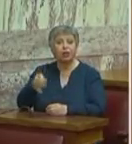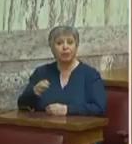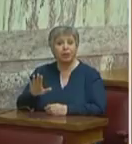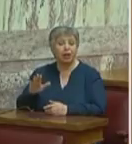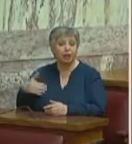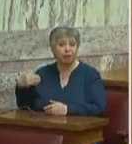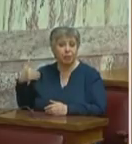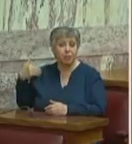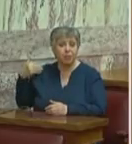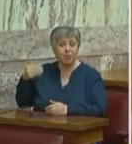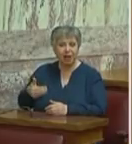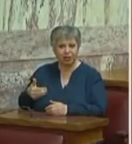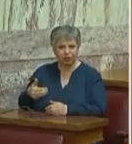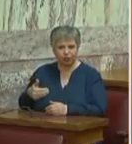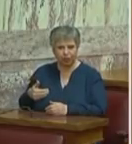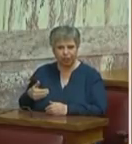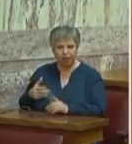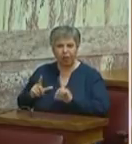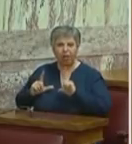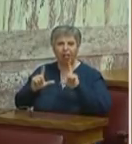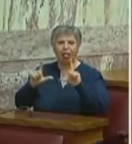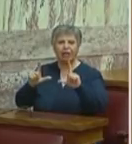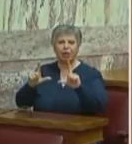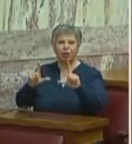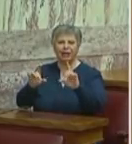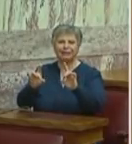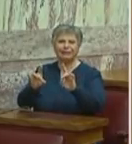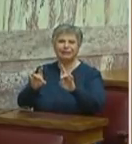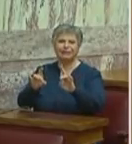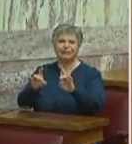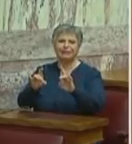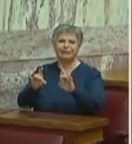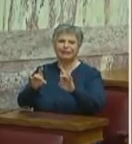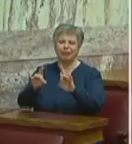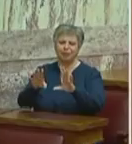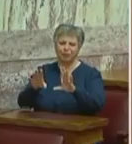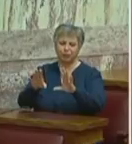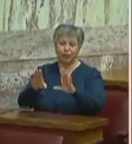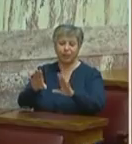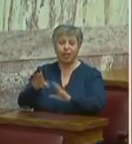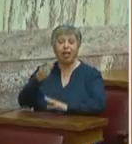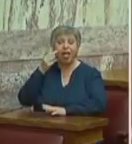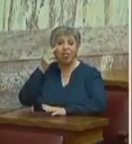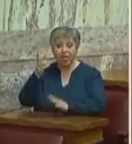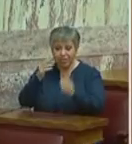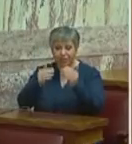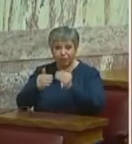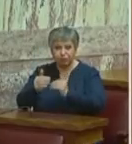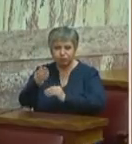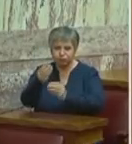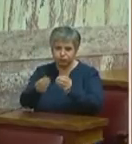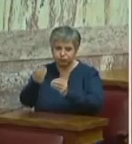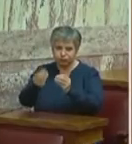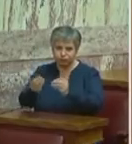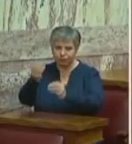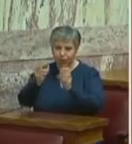να βγουν. Διότι δεν το λέω επειδή γνωρίζω κάτι. Αλλά το λέω επειδή εξαιτίας αυτού του νόμου